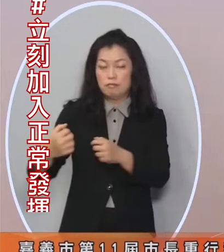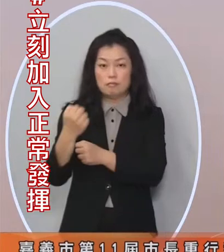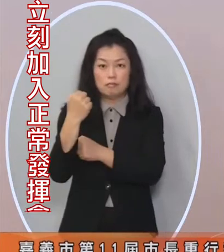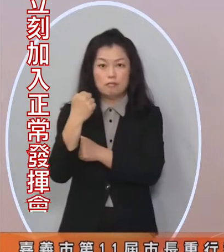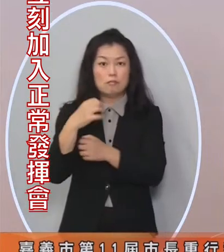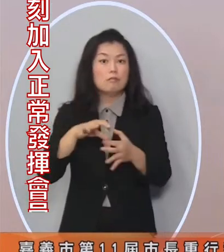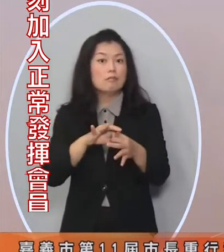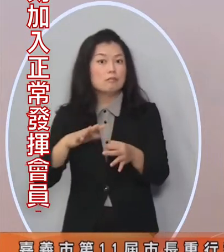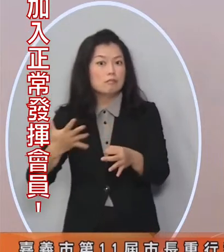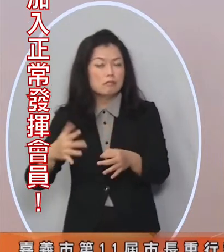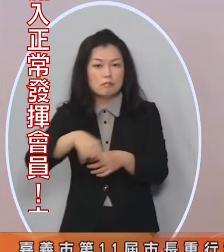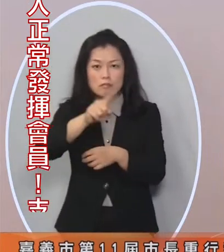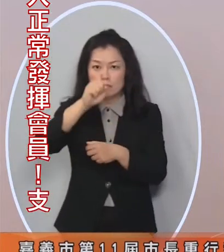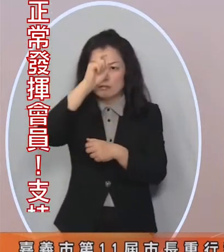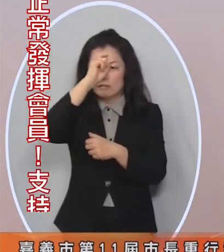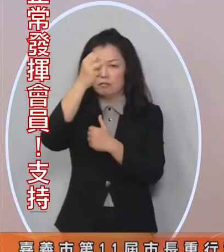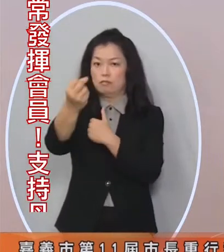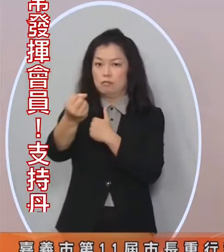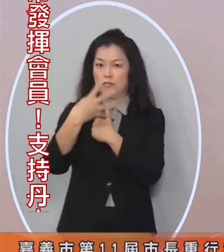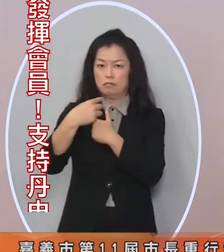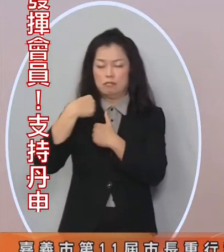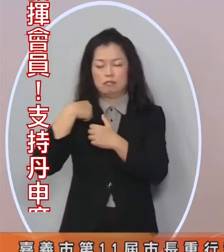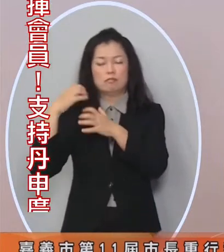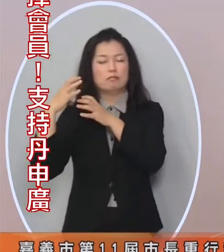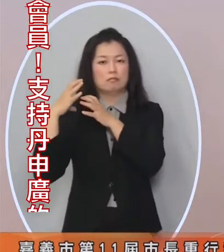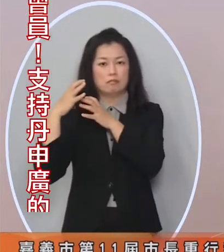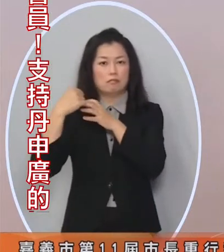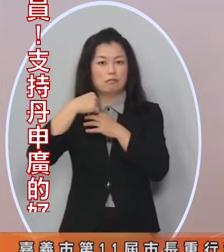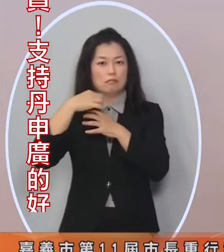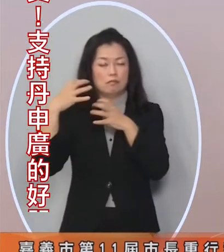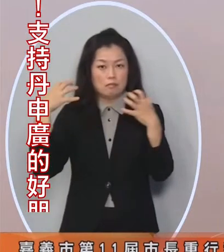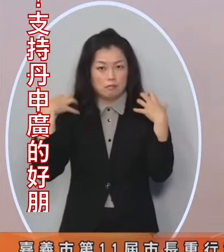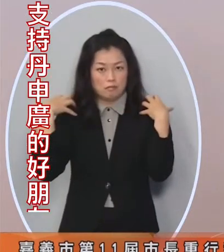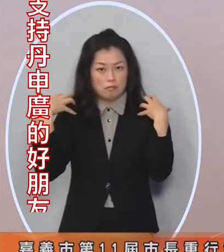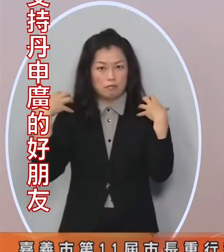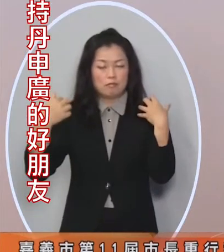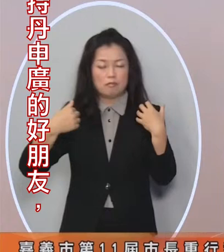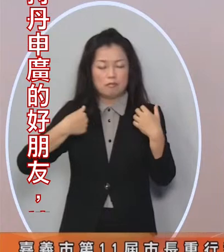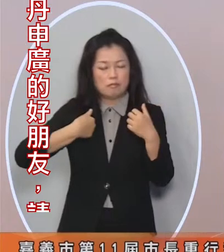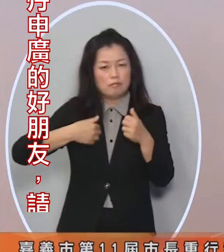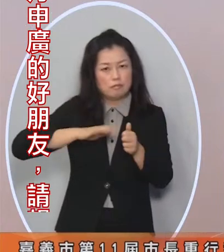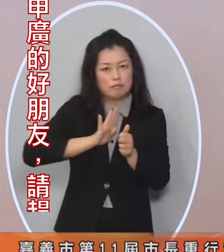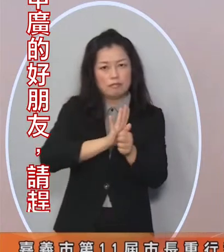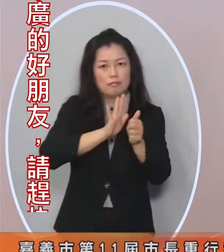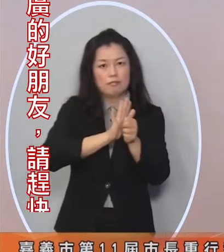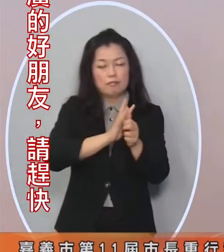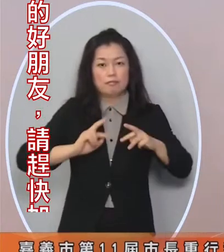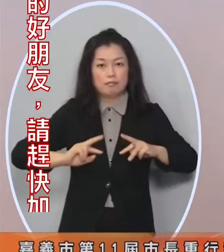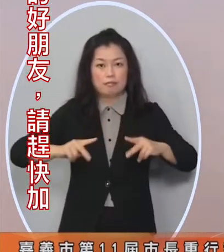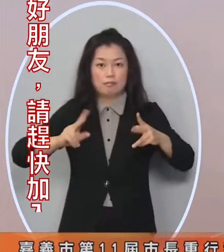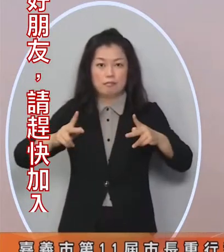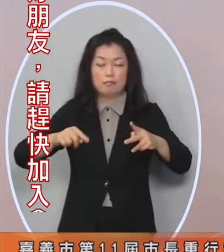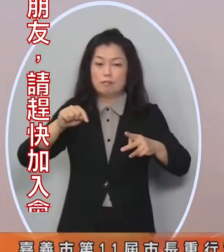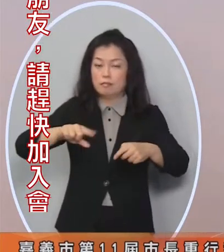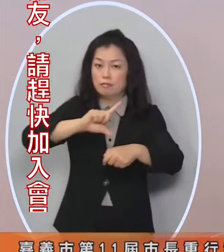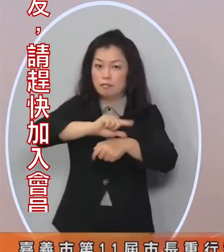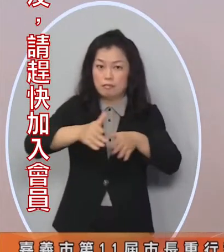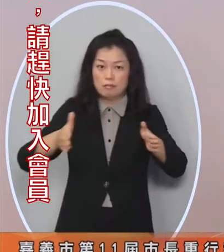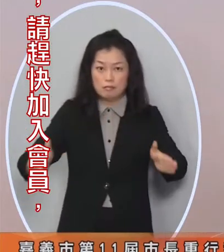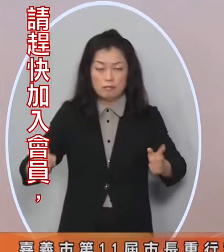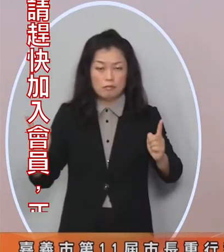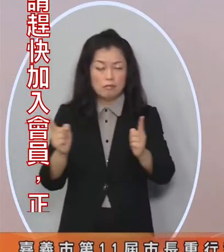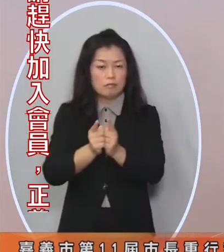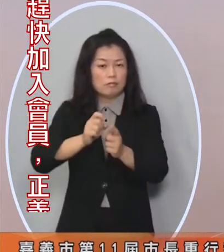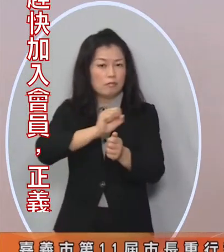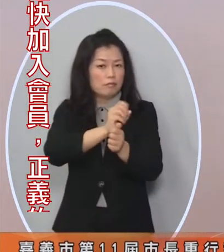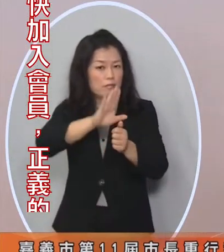民的期待，所以我们要把城市的治理要不断的超越。所以在这一段期间，哪怕遇到了疫情，我们都